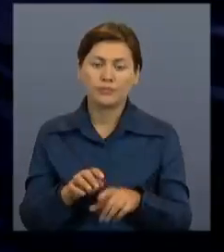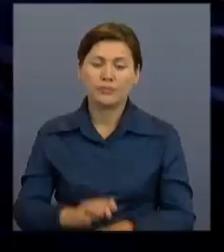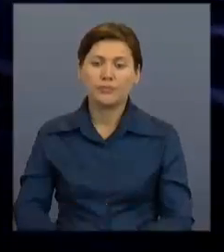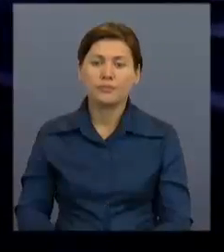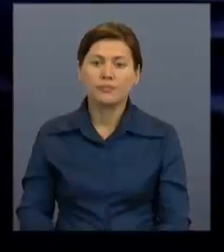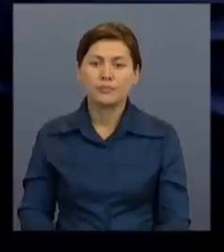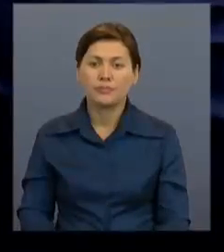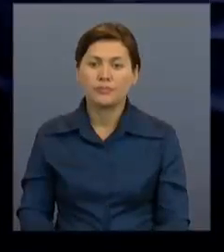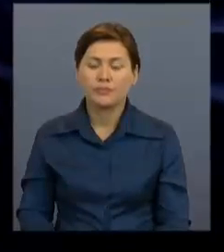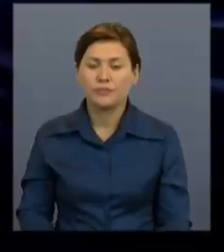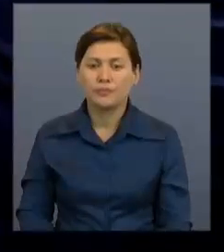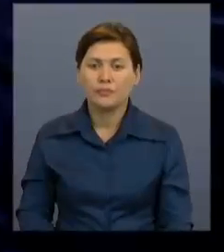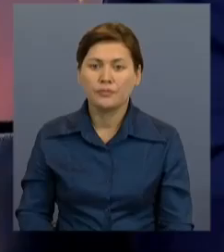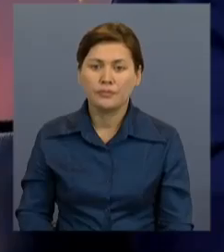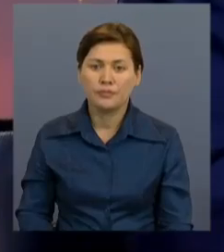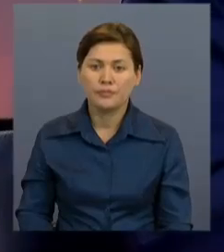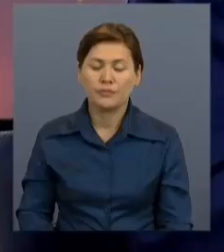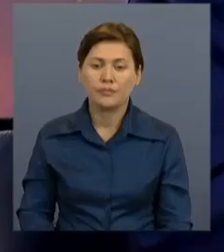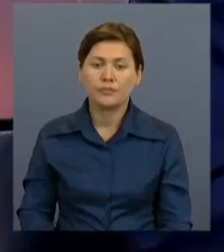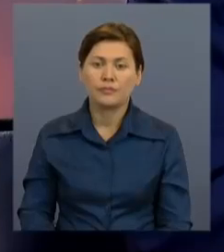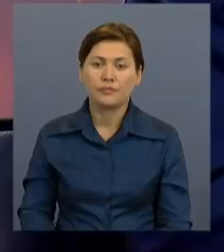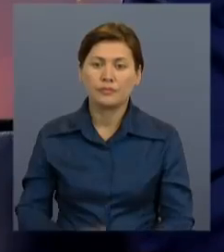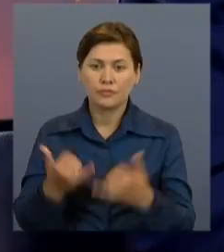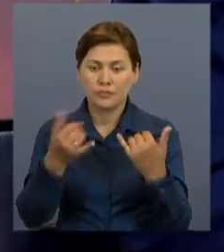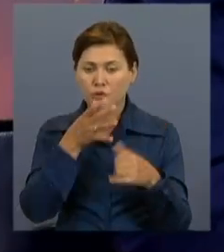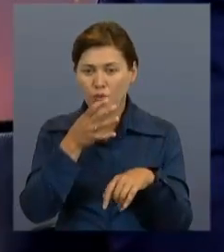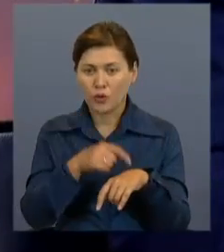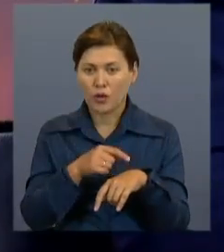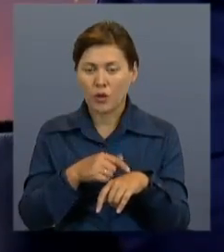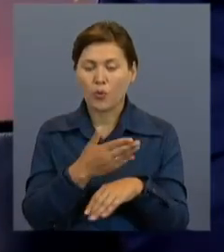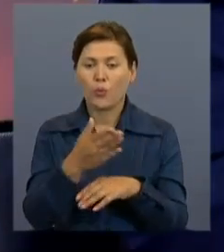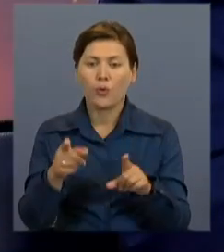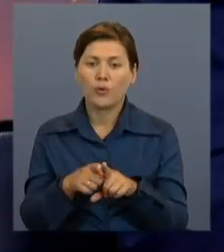қызмет көрсете алады? Бүгінгі таңда осы